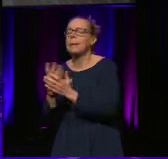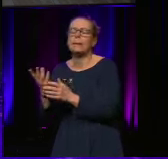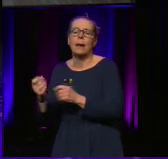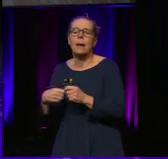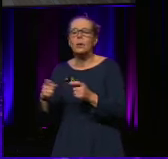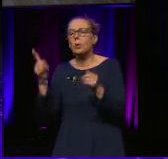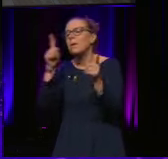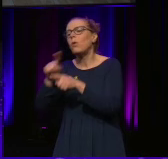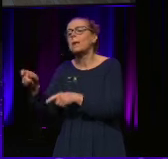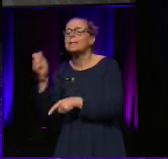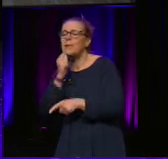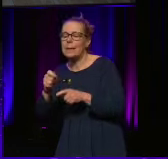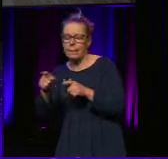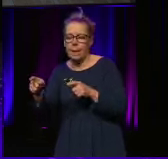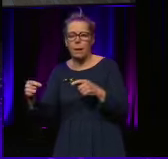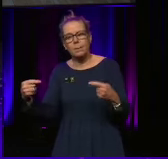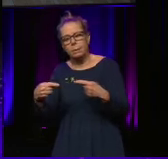folkets fiender.